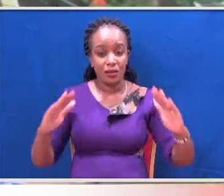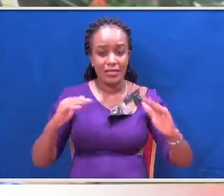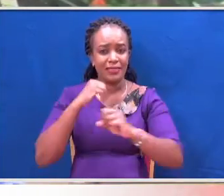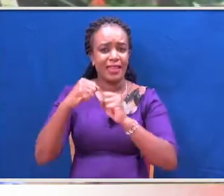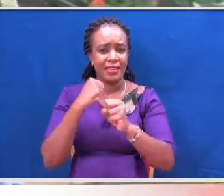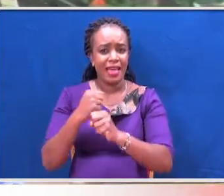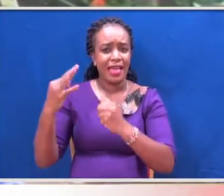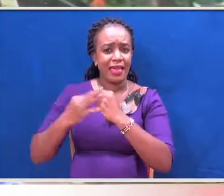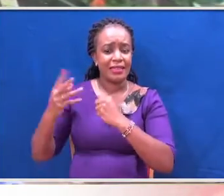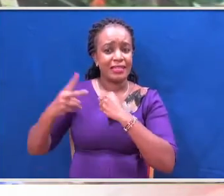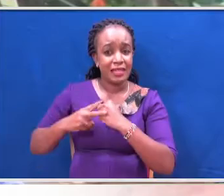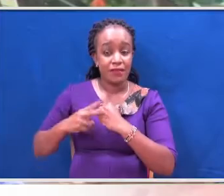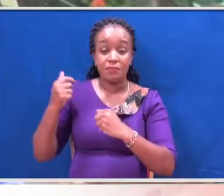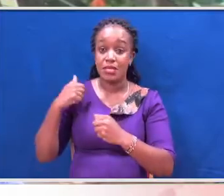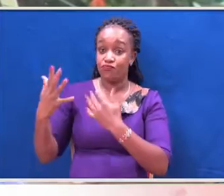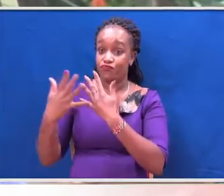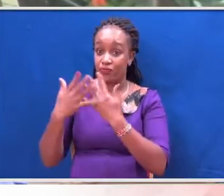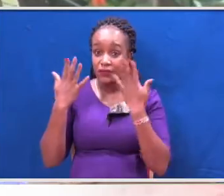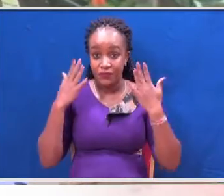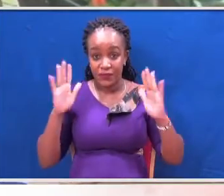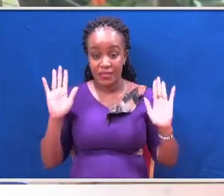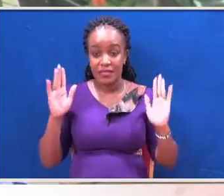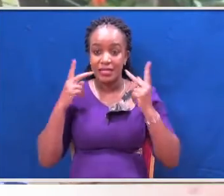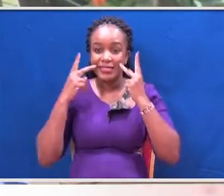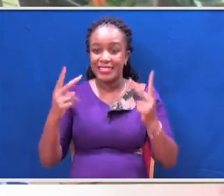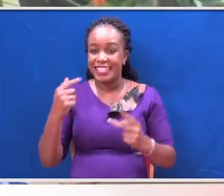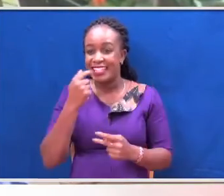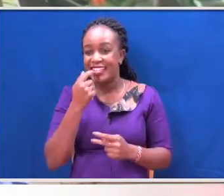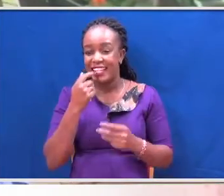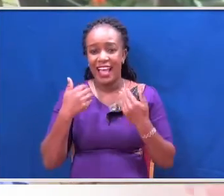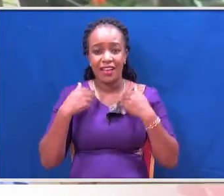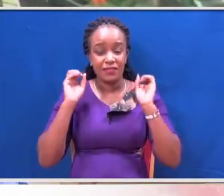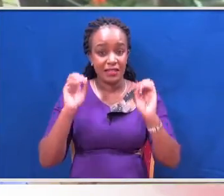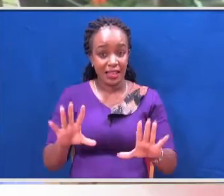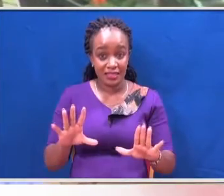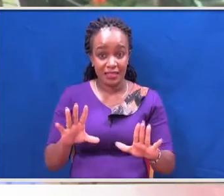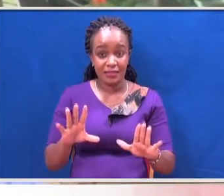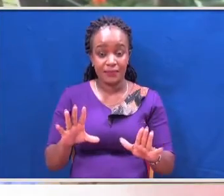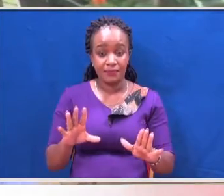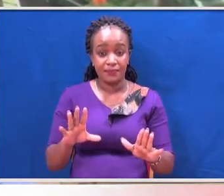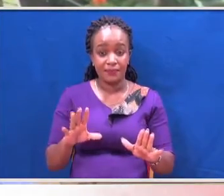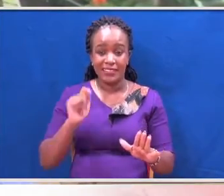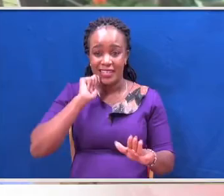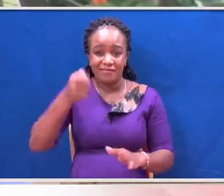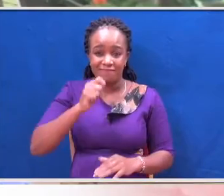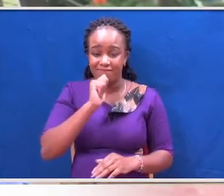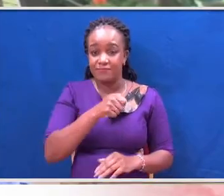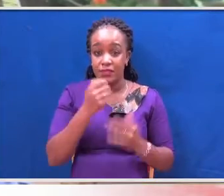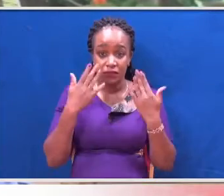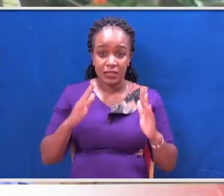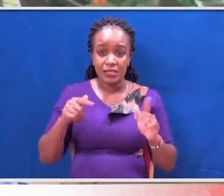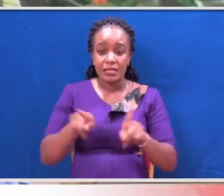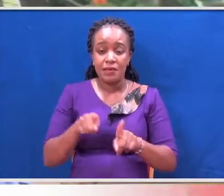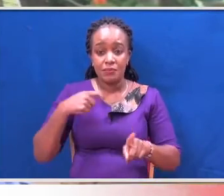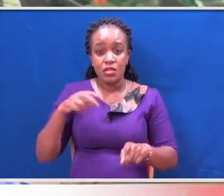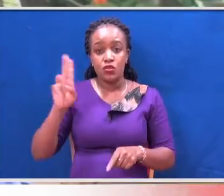87. Nikashikwa na ndio unaona hata meno hakuna, hii ribaki huko. Na ninaona na ninaenda na mkongojo na